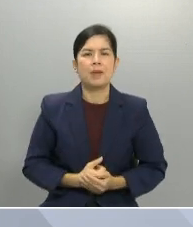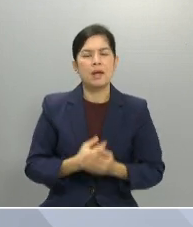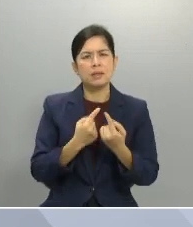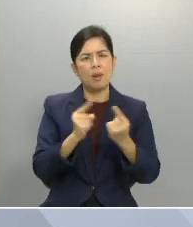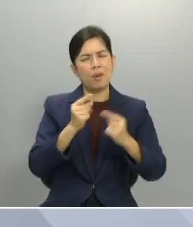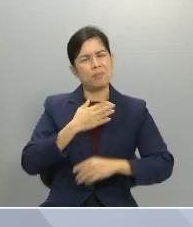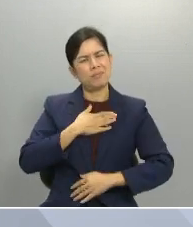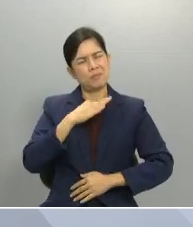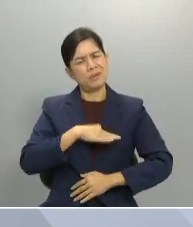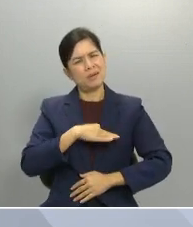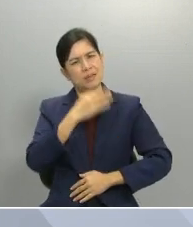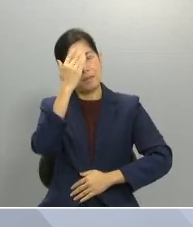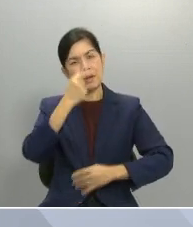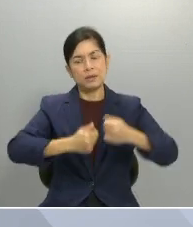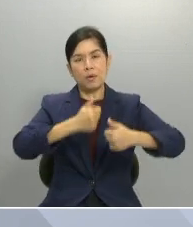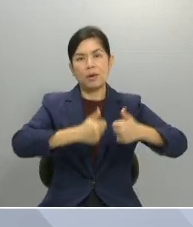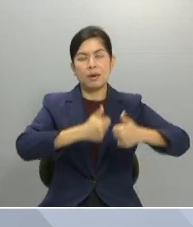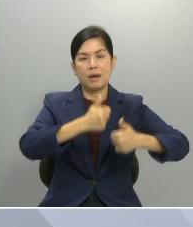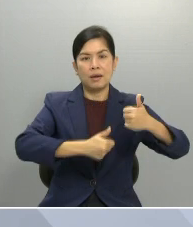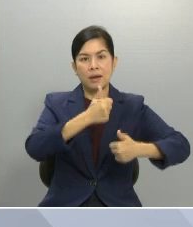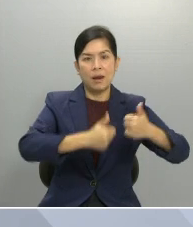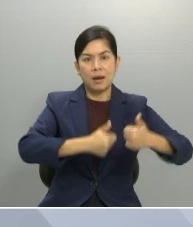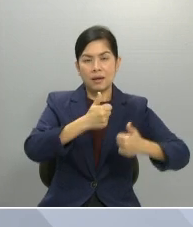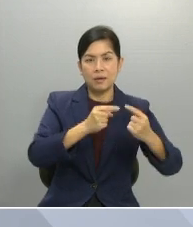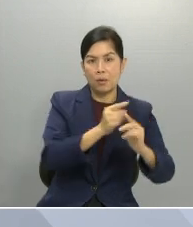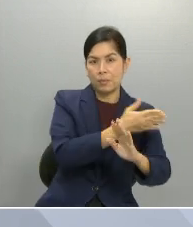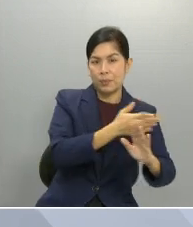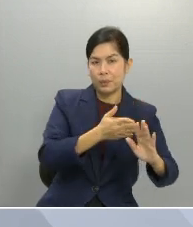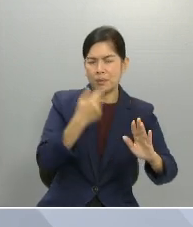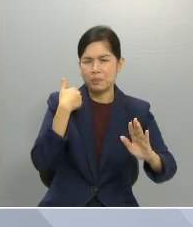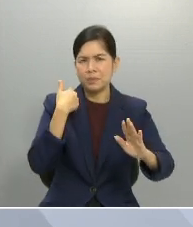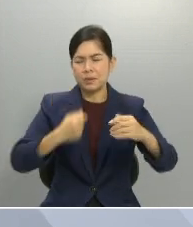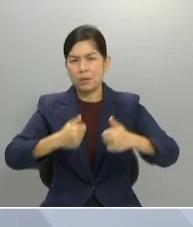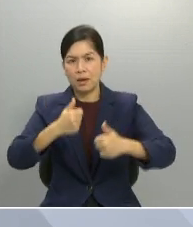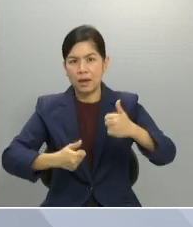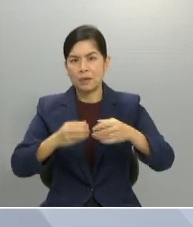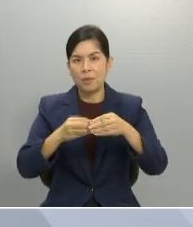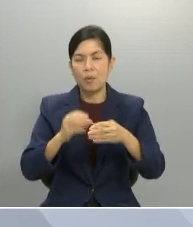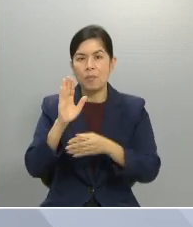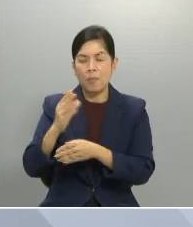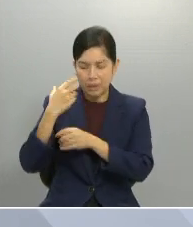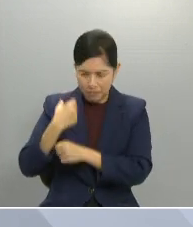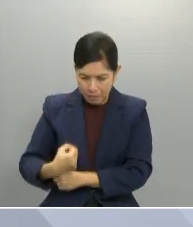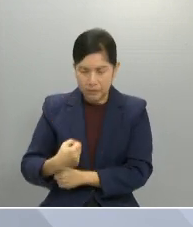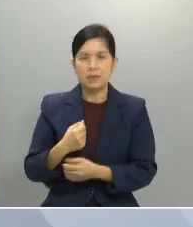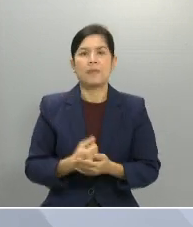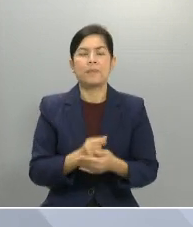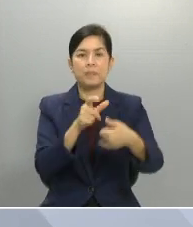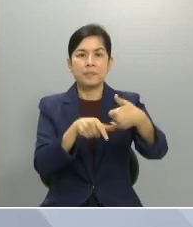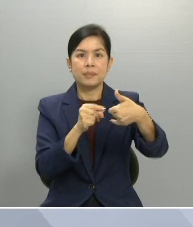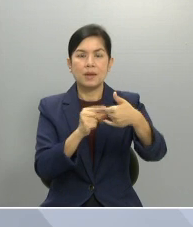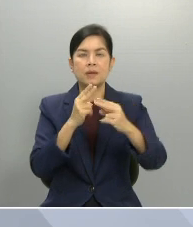นี่เขาแข่งกันมาตลอดในช่วงที่ผ่านมาบั๊บกันไปบัฟกันมาตลอดก็คือประชากลับทางด้านของ